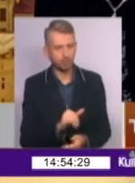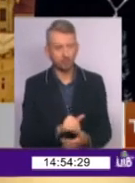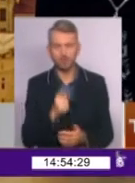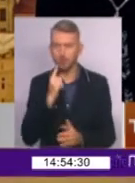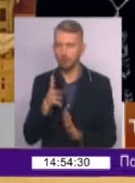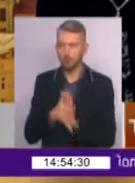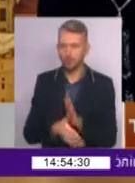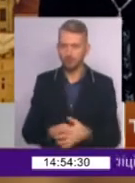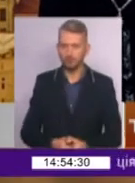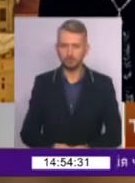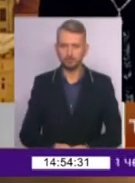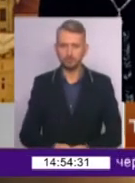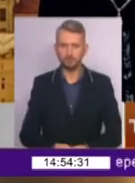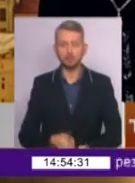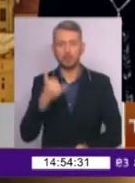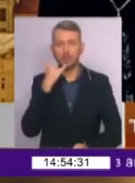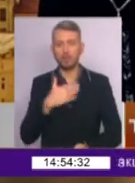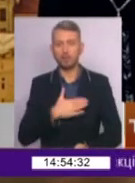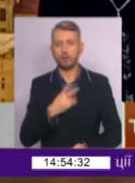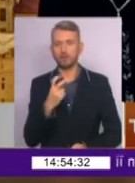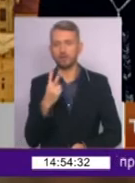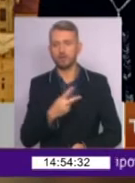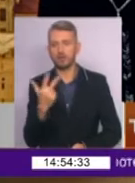Зрозуміло. Телефон прямого ефіру